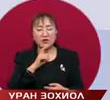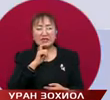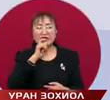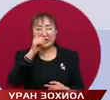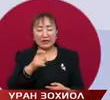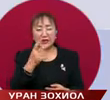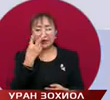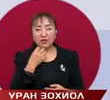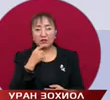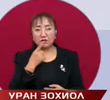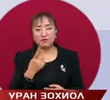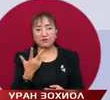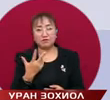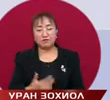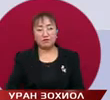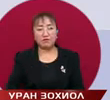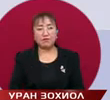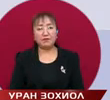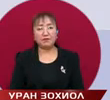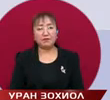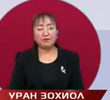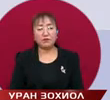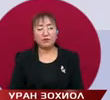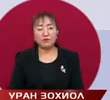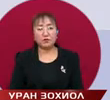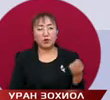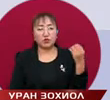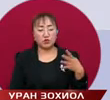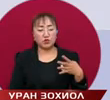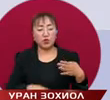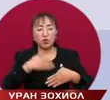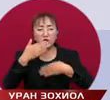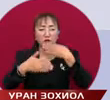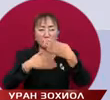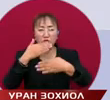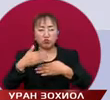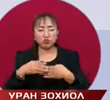За дөрөвдүгээрт үйл явдал хэрхэн өрнөж туйлдаа хүрсэн бэ?